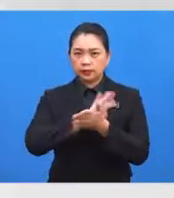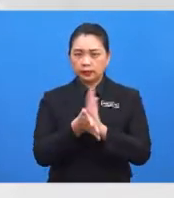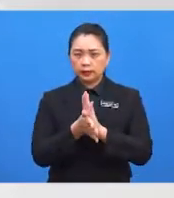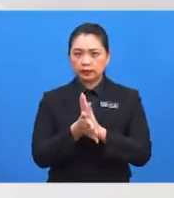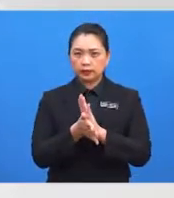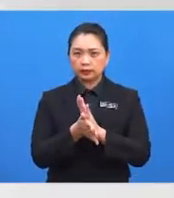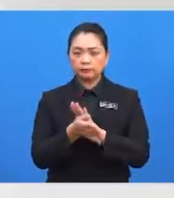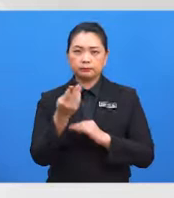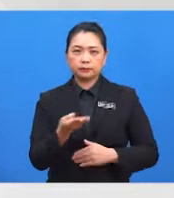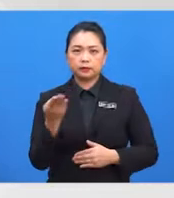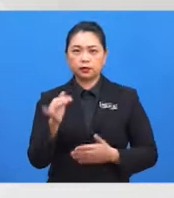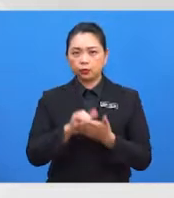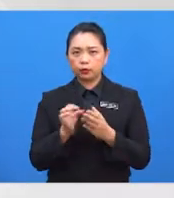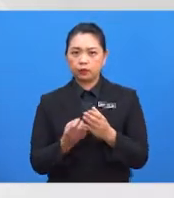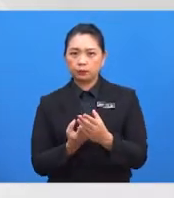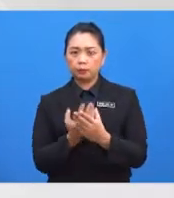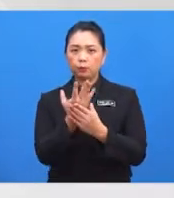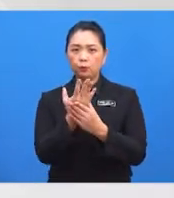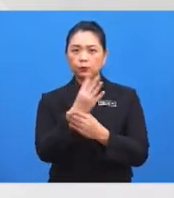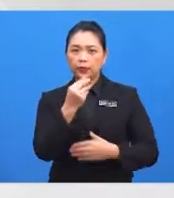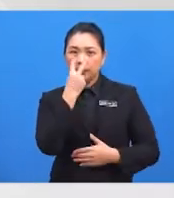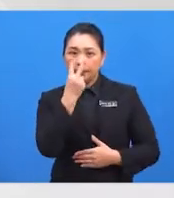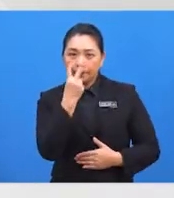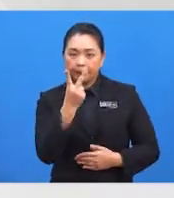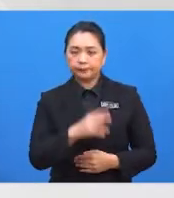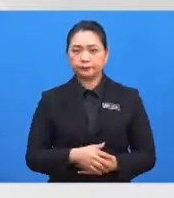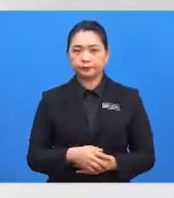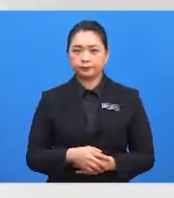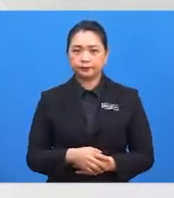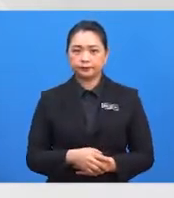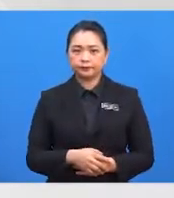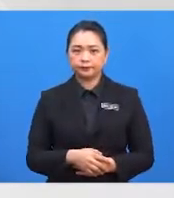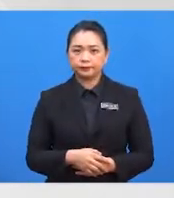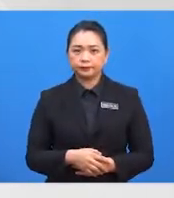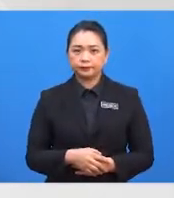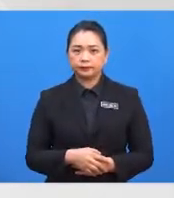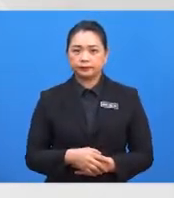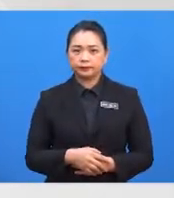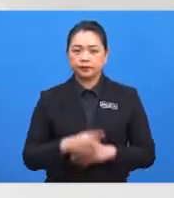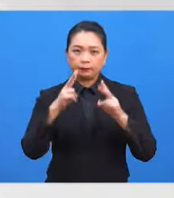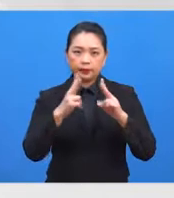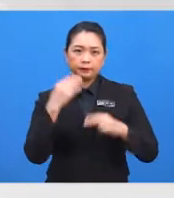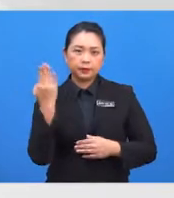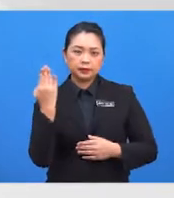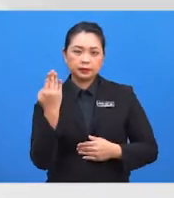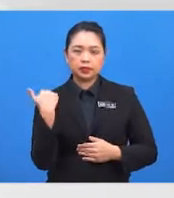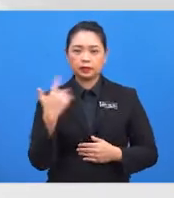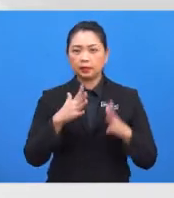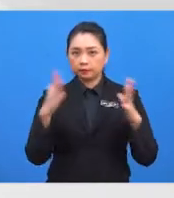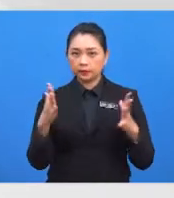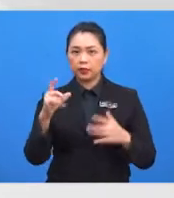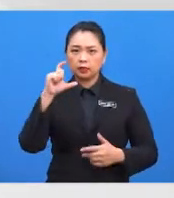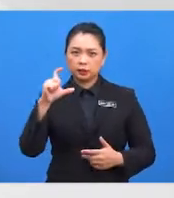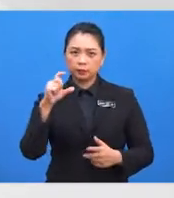timbul dan ketara. Elemen tahap tinggi atau item yang paling biasanya besar,